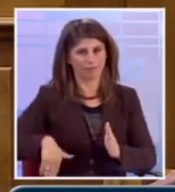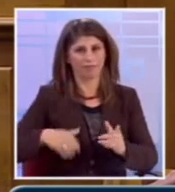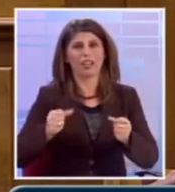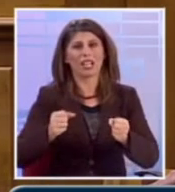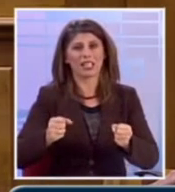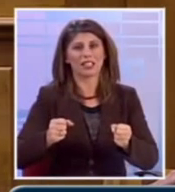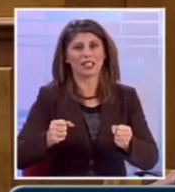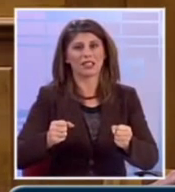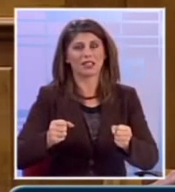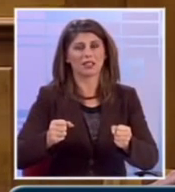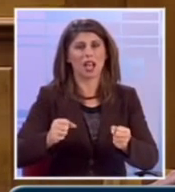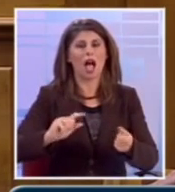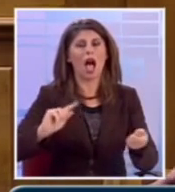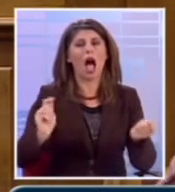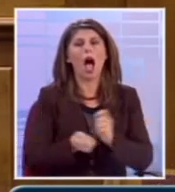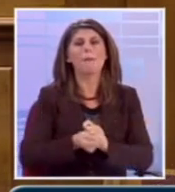κρίση αποπληθορισμού.